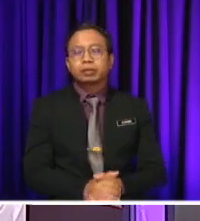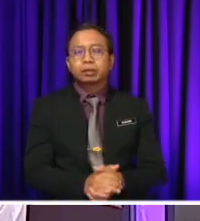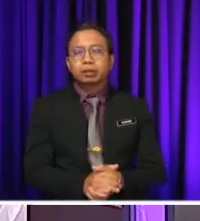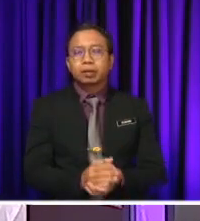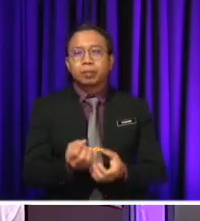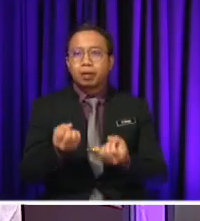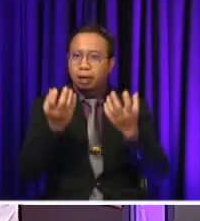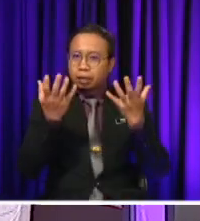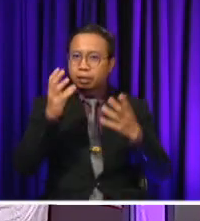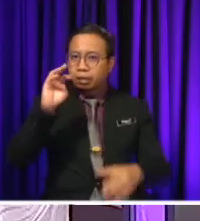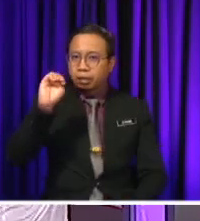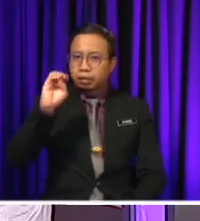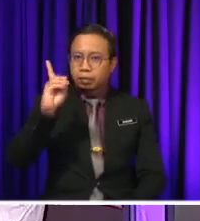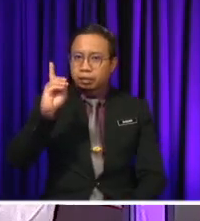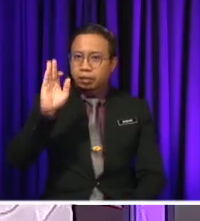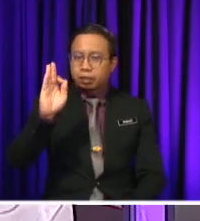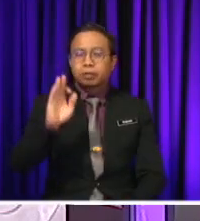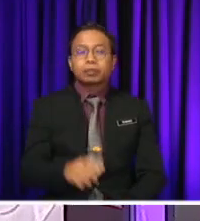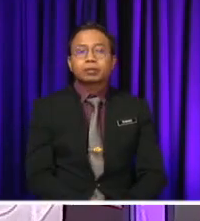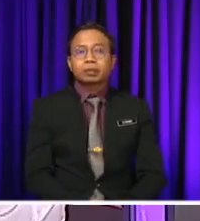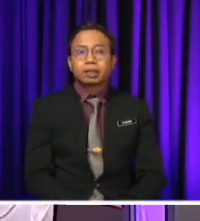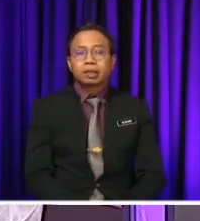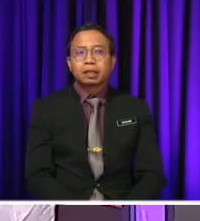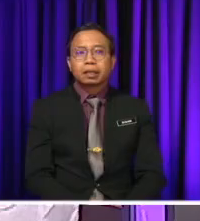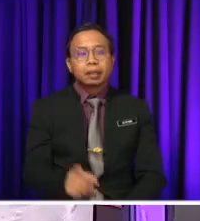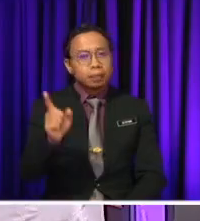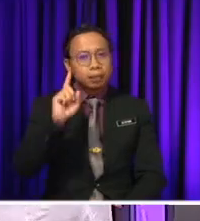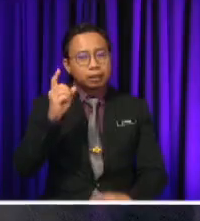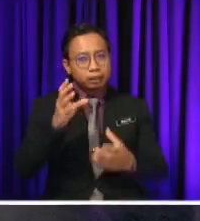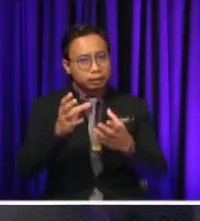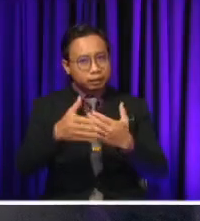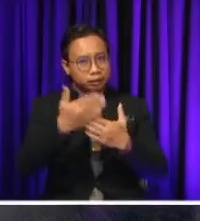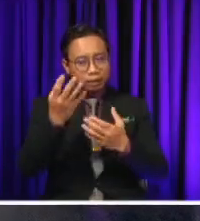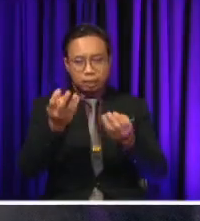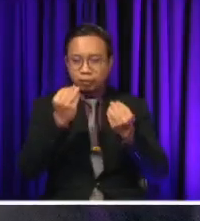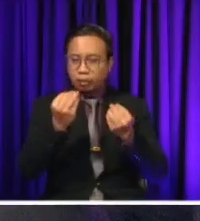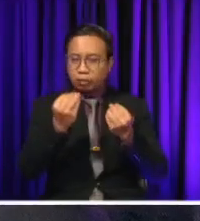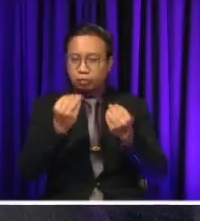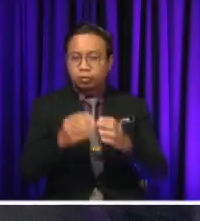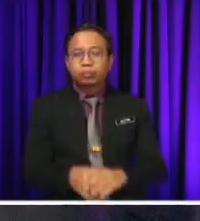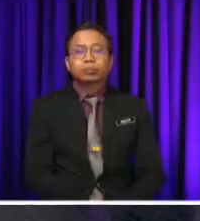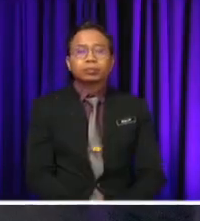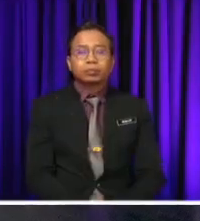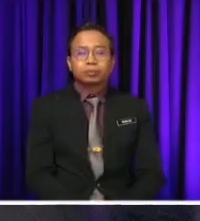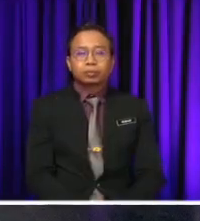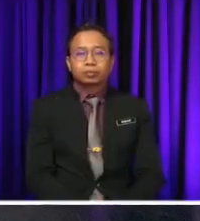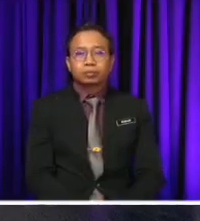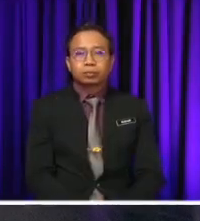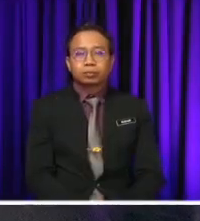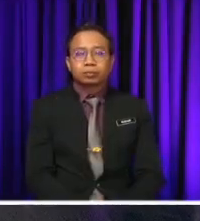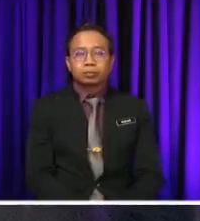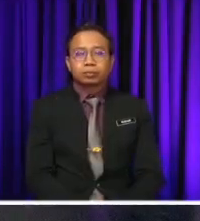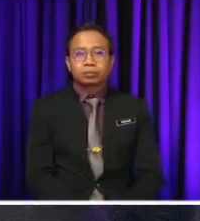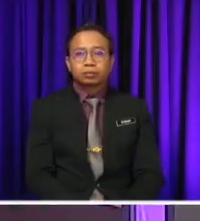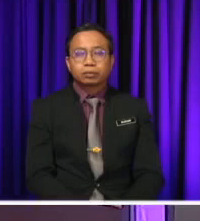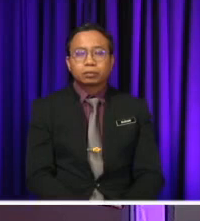mdf yang mana yang sedang kita lakukan seterusnya kita